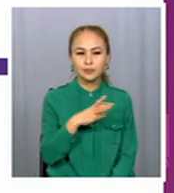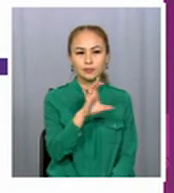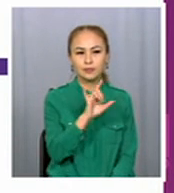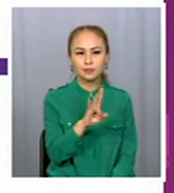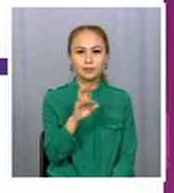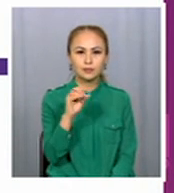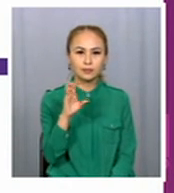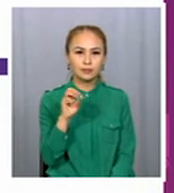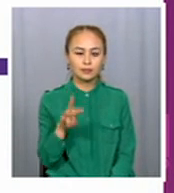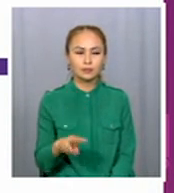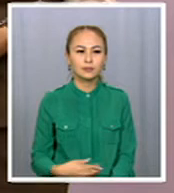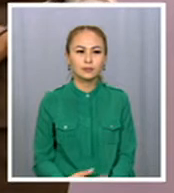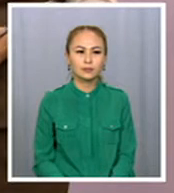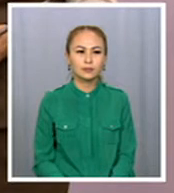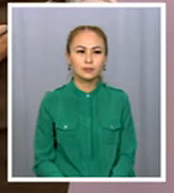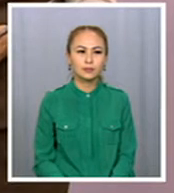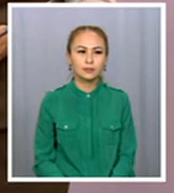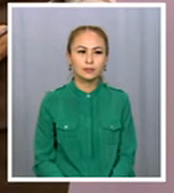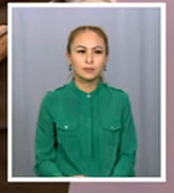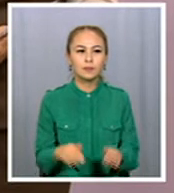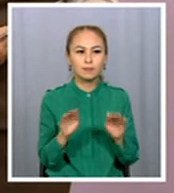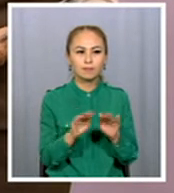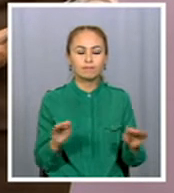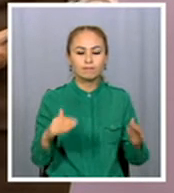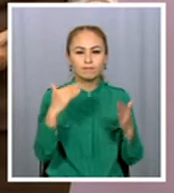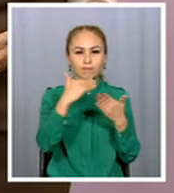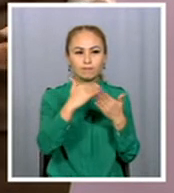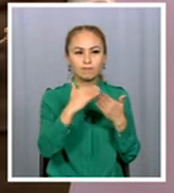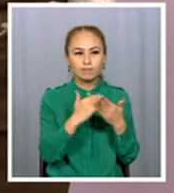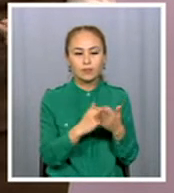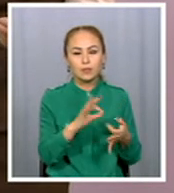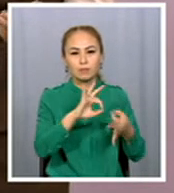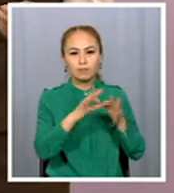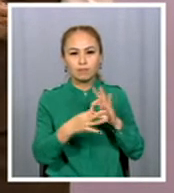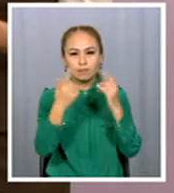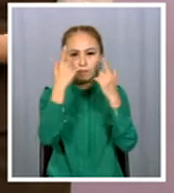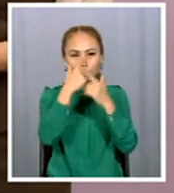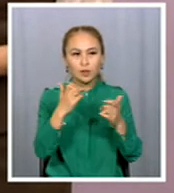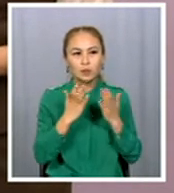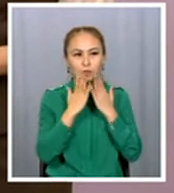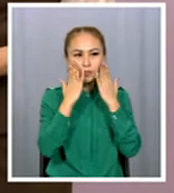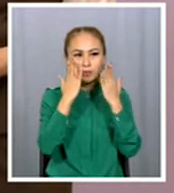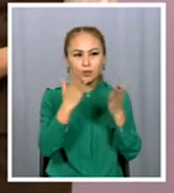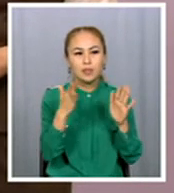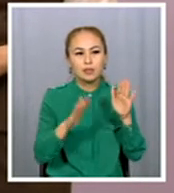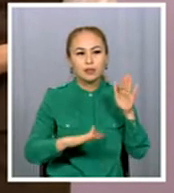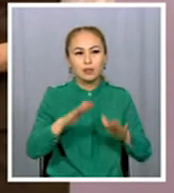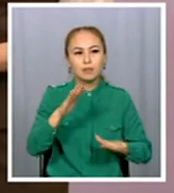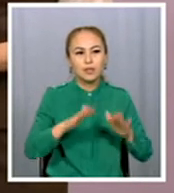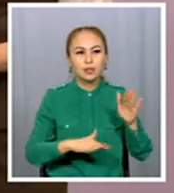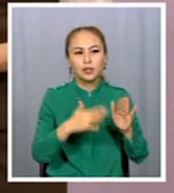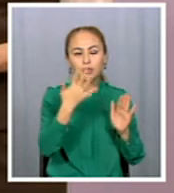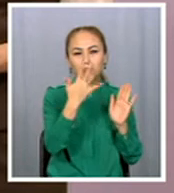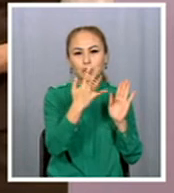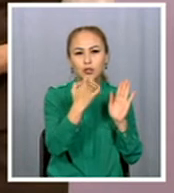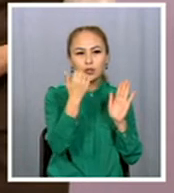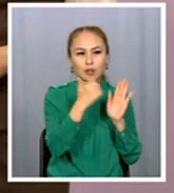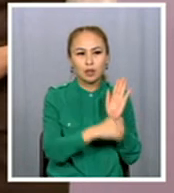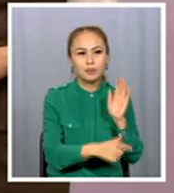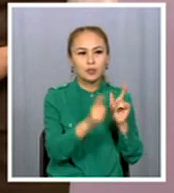есім екен. Балалар, кестедегі мәліметті оқиық. Салмағы